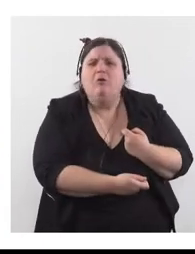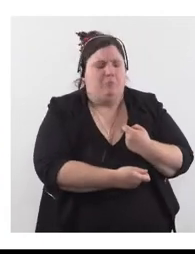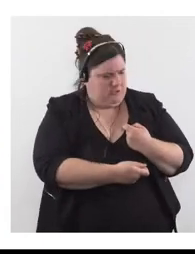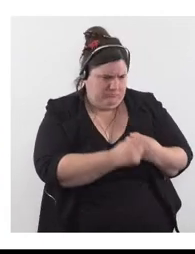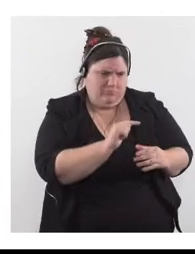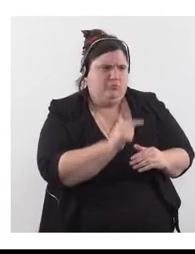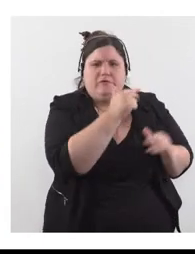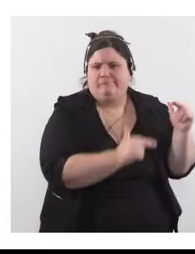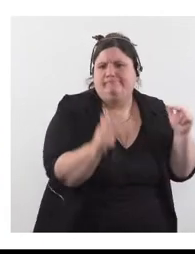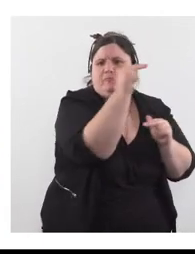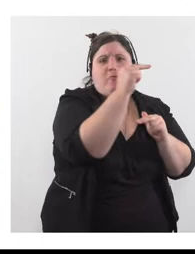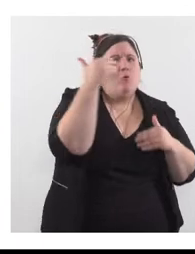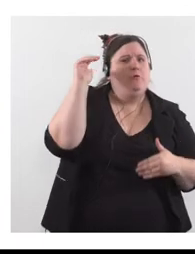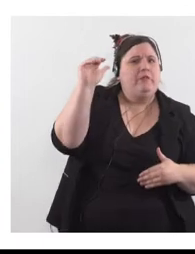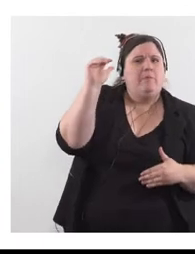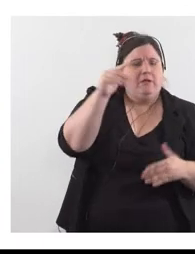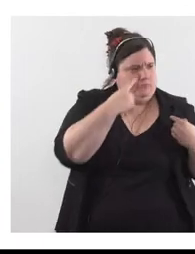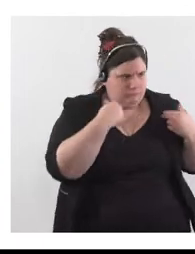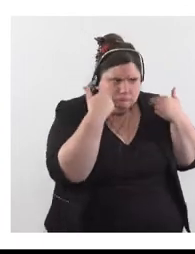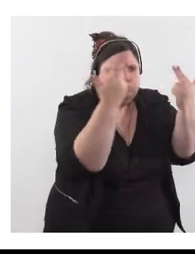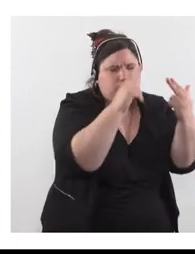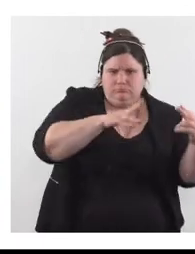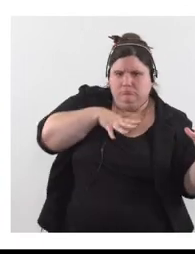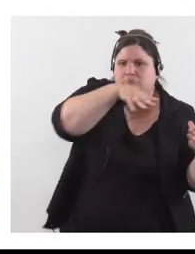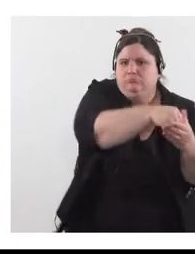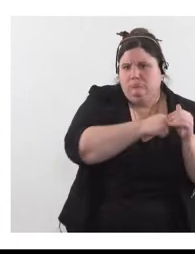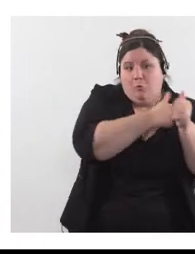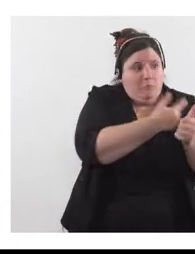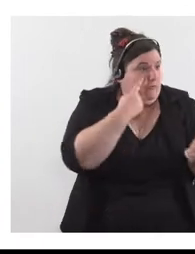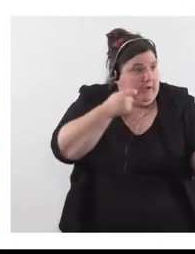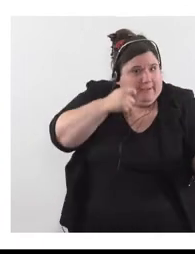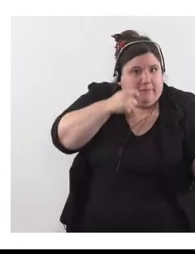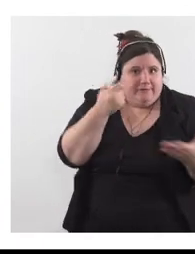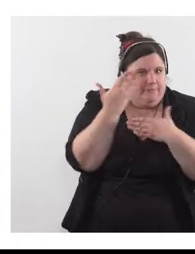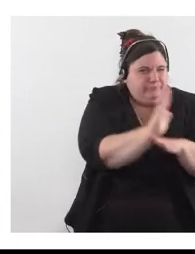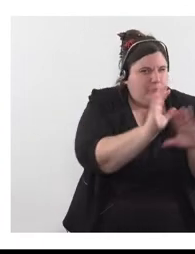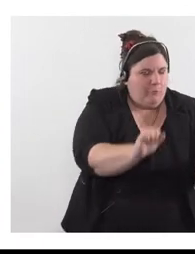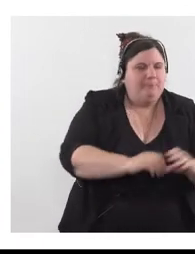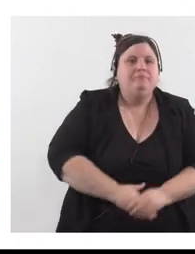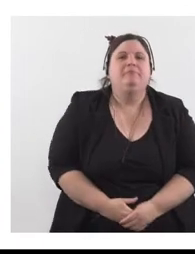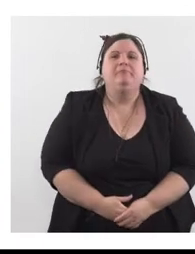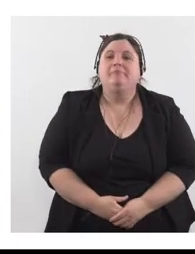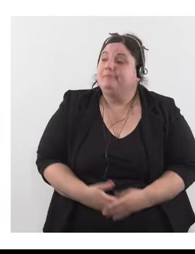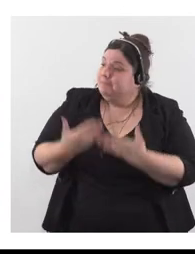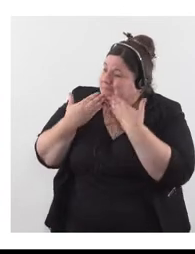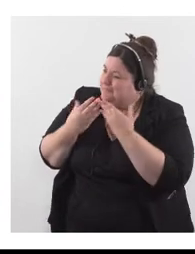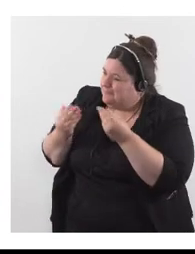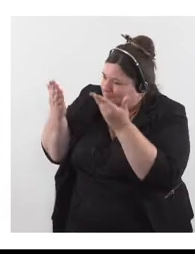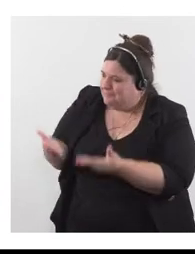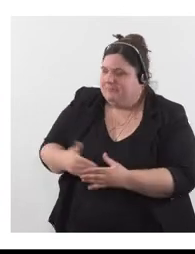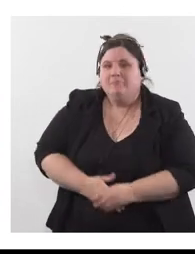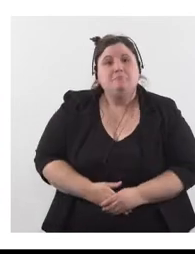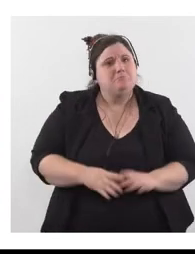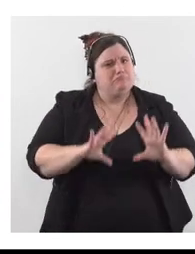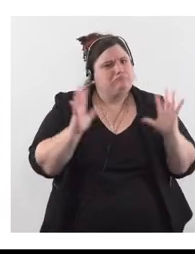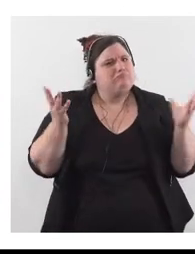expertise et travailler avec nos avocats. Merci. Merci beaucoup, Patrick. Donc, ce qu'on voit à travers ce premier tour de table, c'est déjà